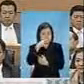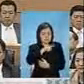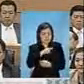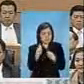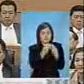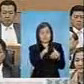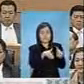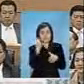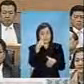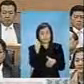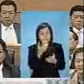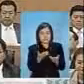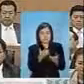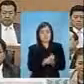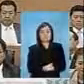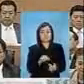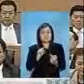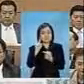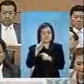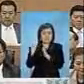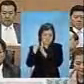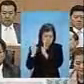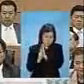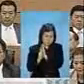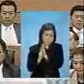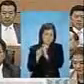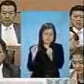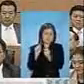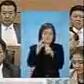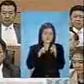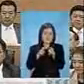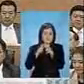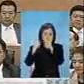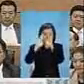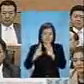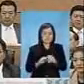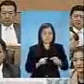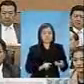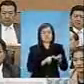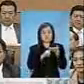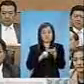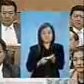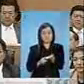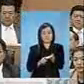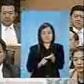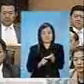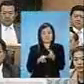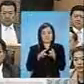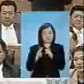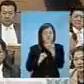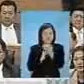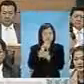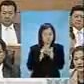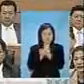างที่จะต้องใช้กฎหมายที่ผ่านกระบวนการของสภาโดยมิชอบ เรื่องนี้ถ้า